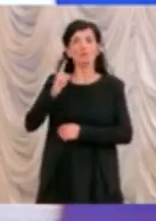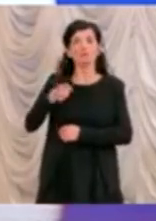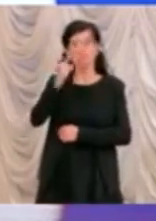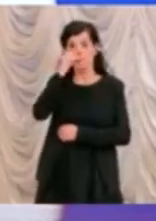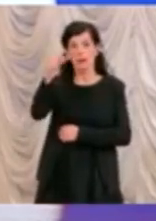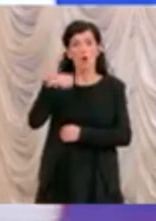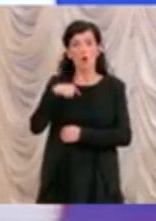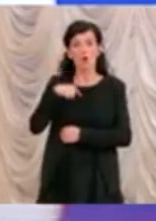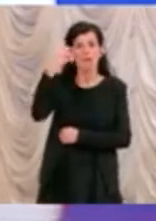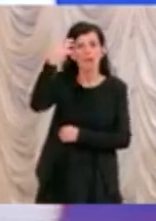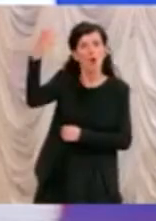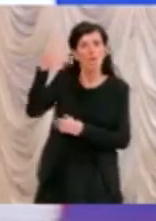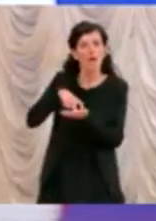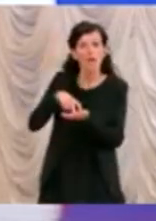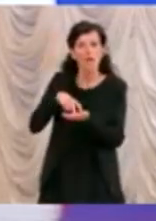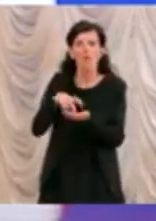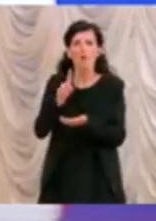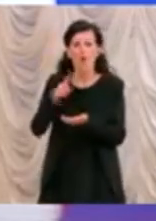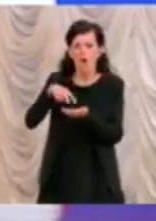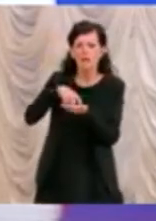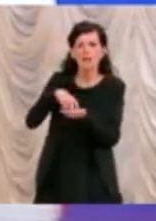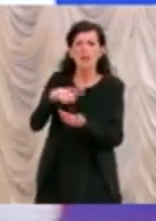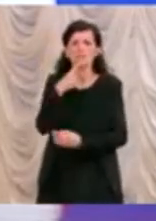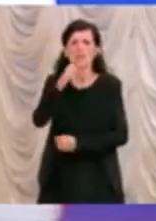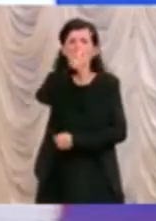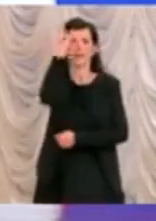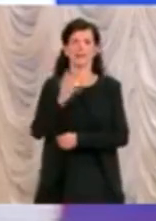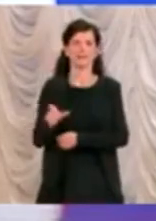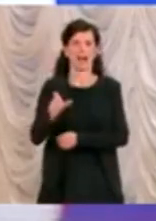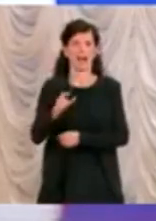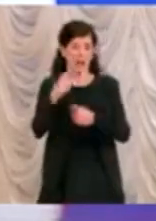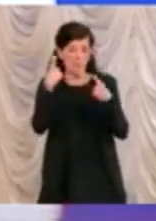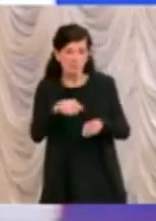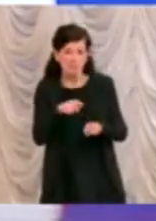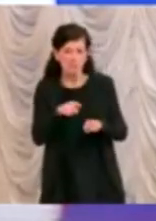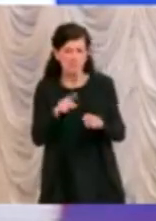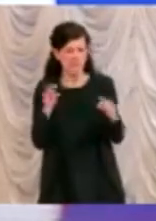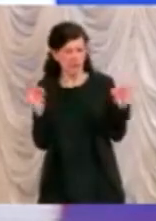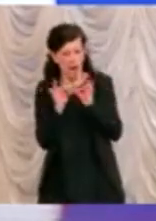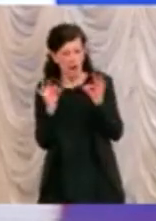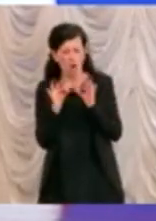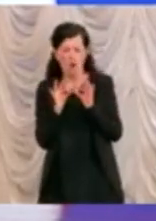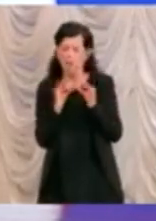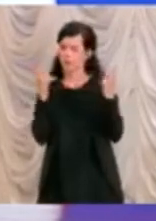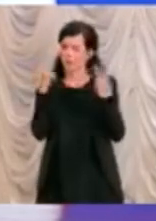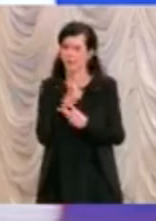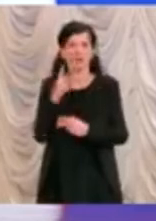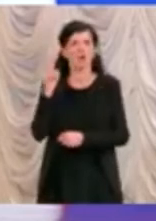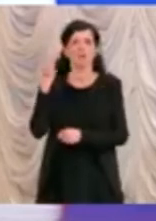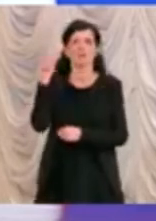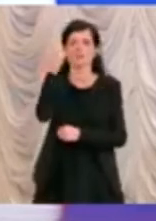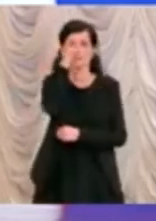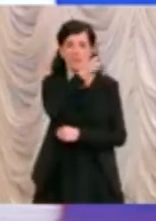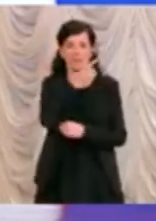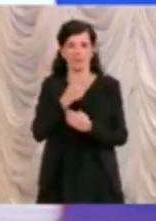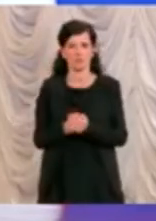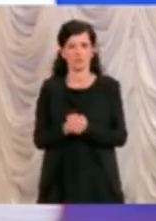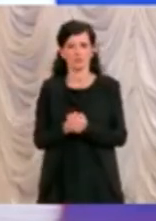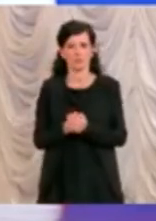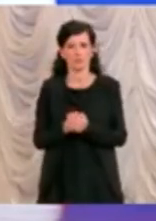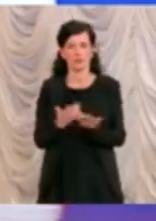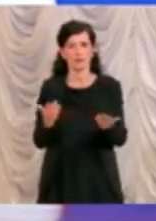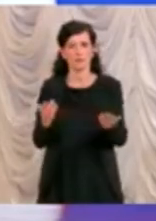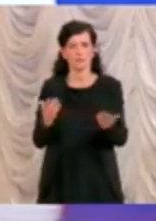ma l'intera italia perché vi assicuro che un negoziato difficilissimo perché se lasciavano